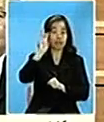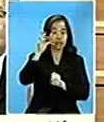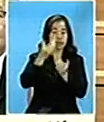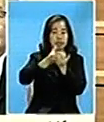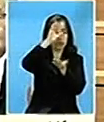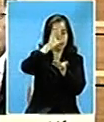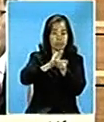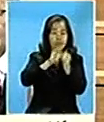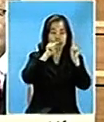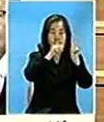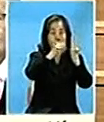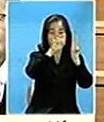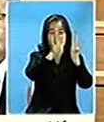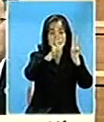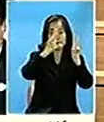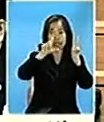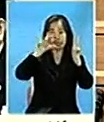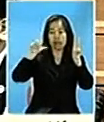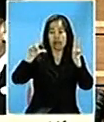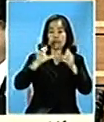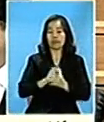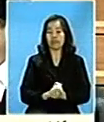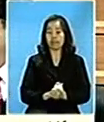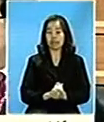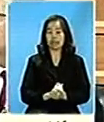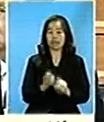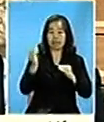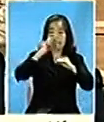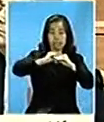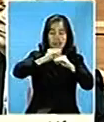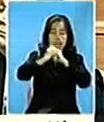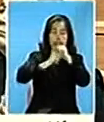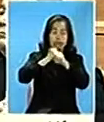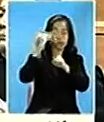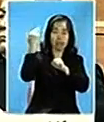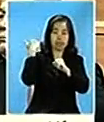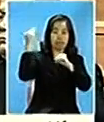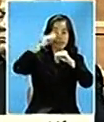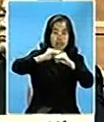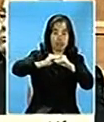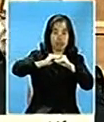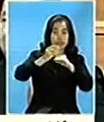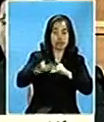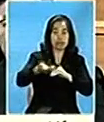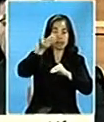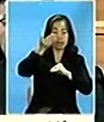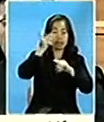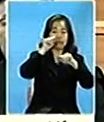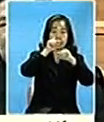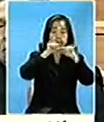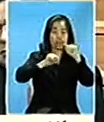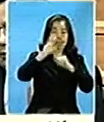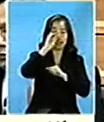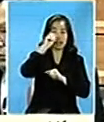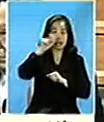ไว้ที่ 2.4 ล้านล้านบาทเพิ่มจากปีที่แล้ว 20,000 ล้านบาทหรือเพิ่มขึ้นประมาณ